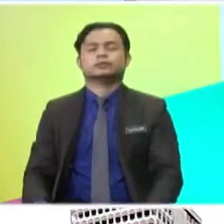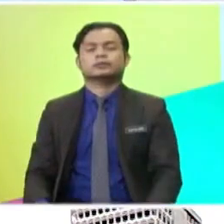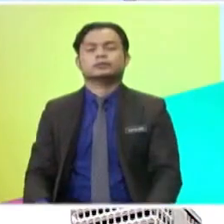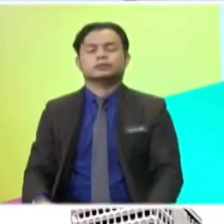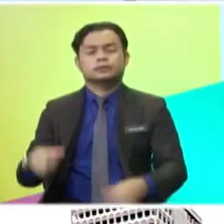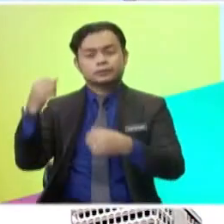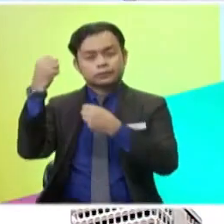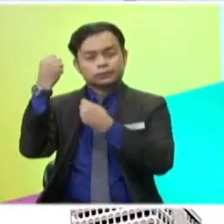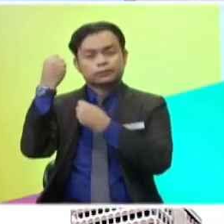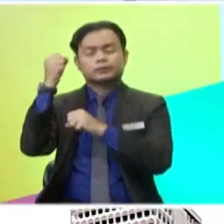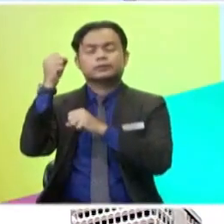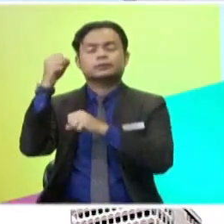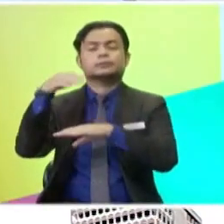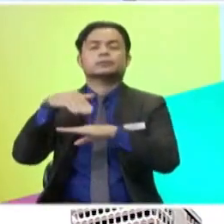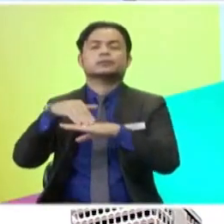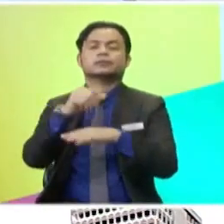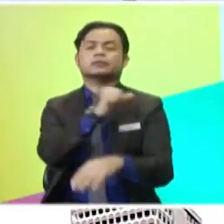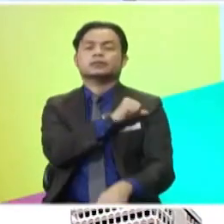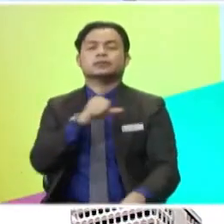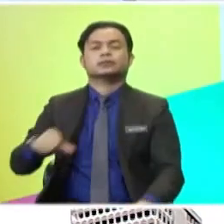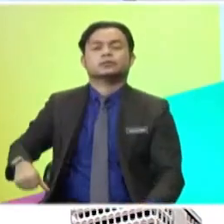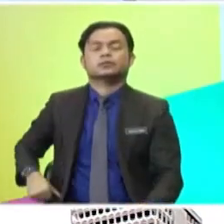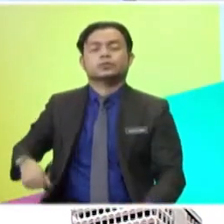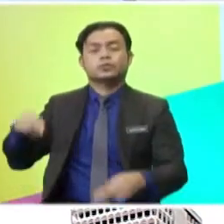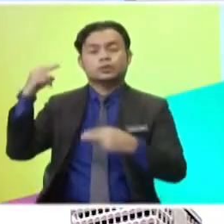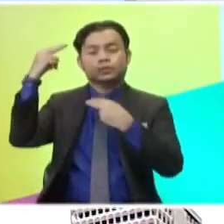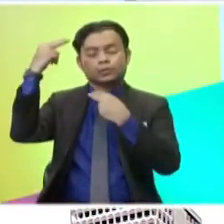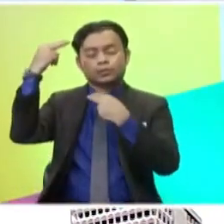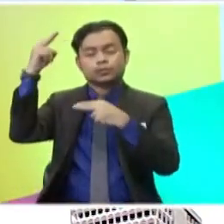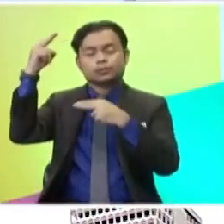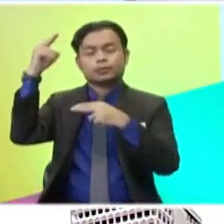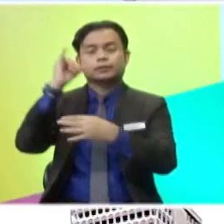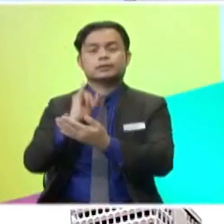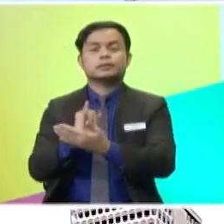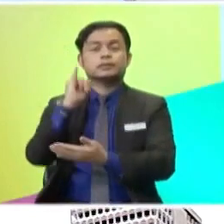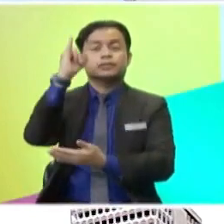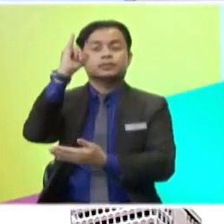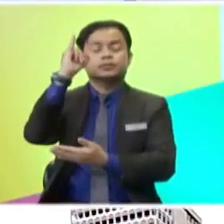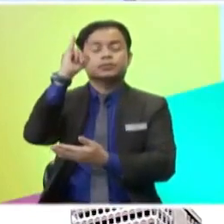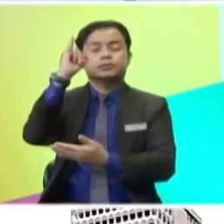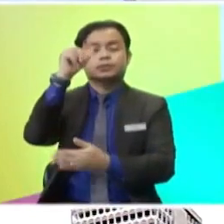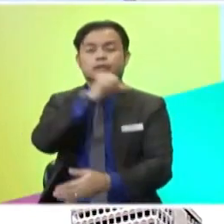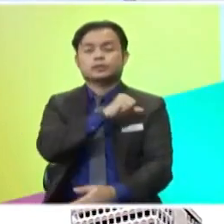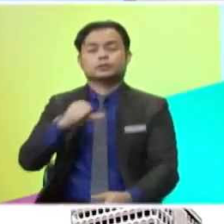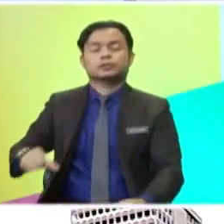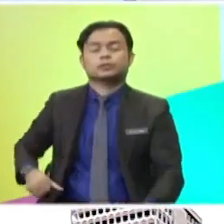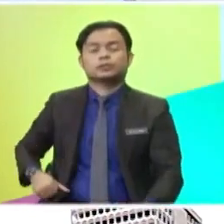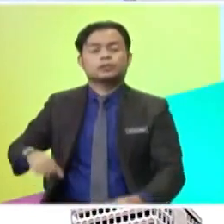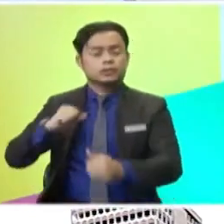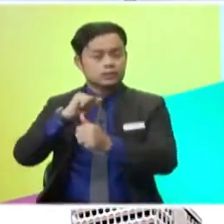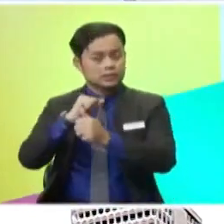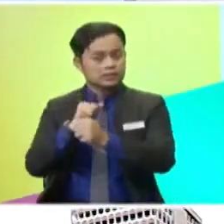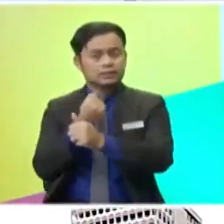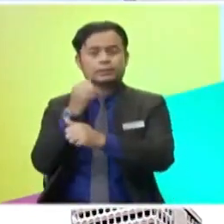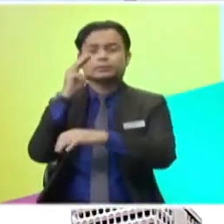kepada yang di Pertuan Agong, kita hormat kepada institusi yang di Pertuan Agong setiap masa. Bukan